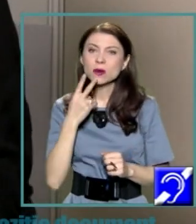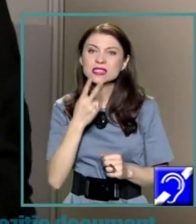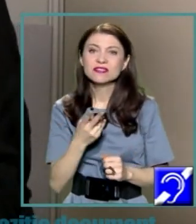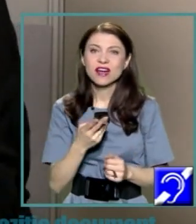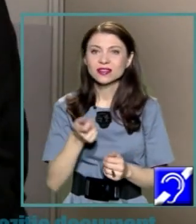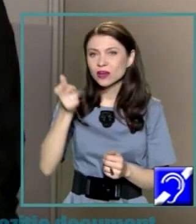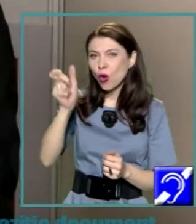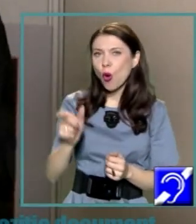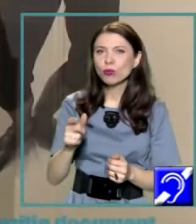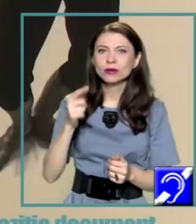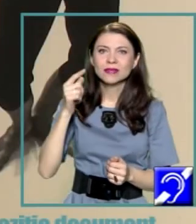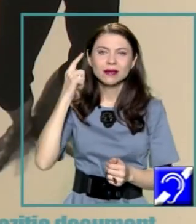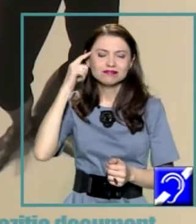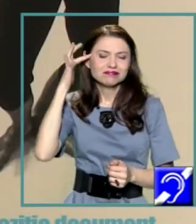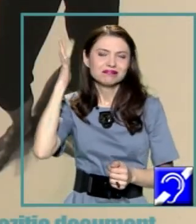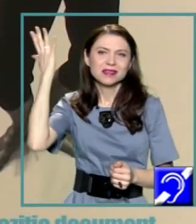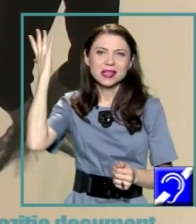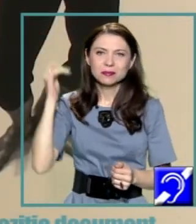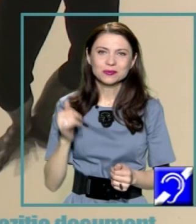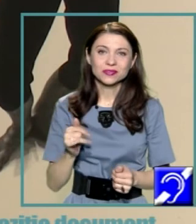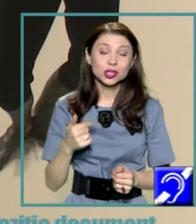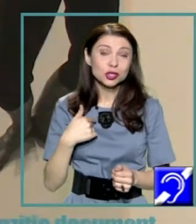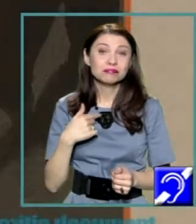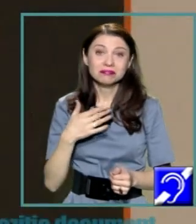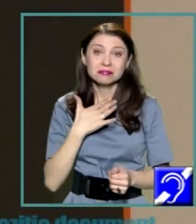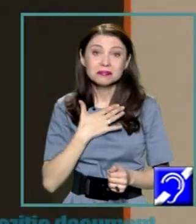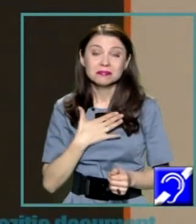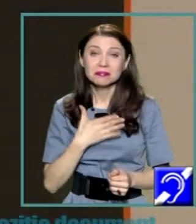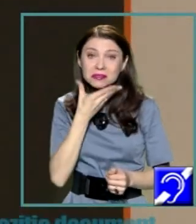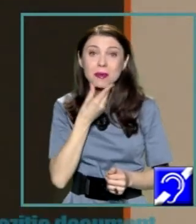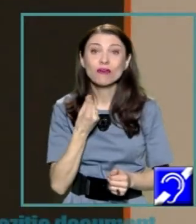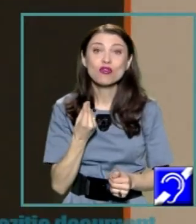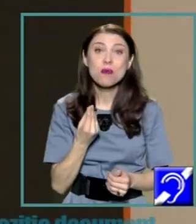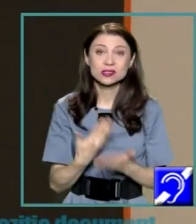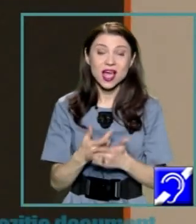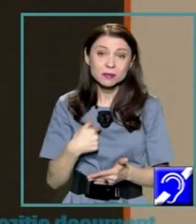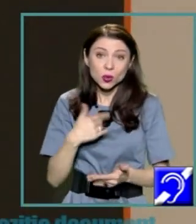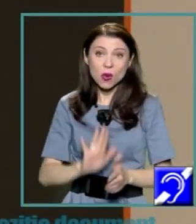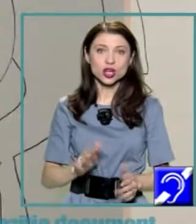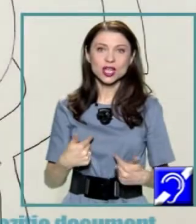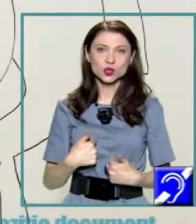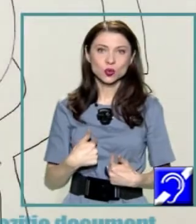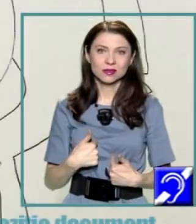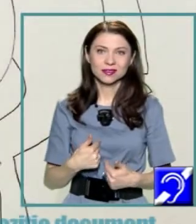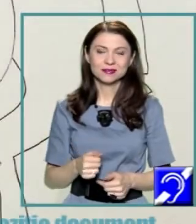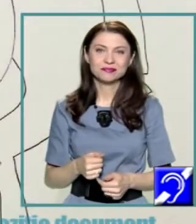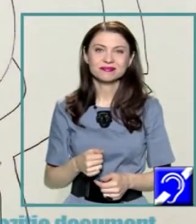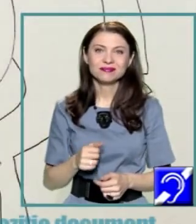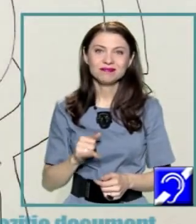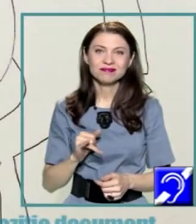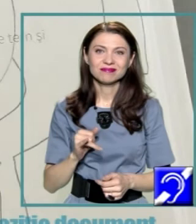Gigi, cel dus cu Pluta. Și mi se pare foarte frumos acest lucru, pentru că asta sunt, finalmente.